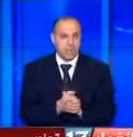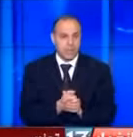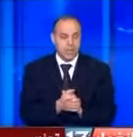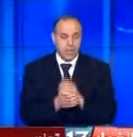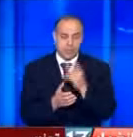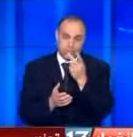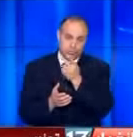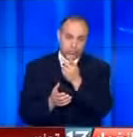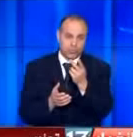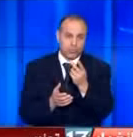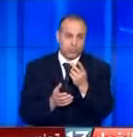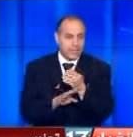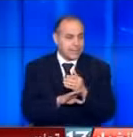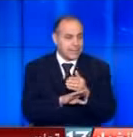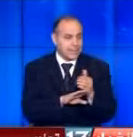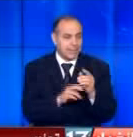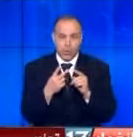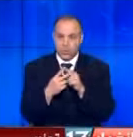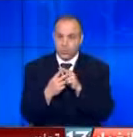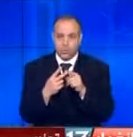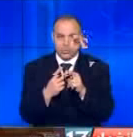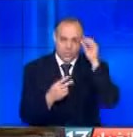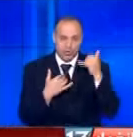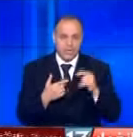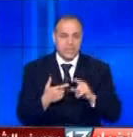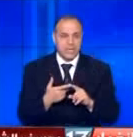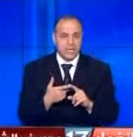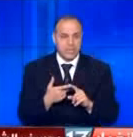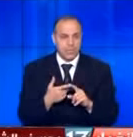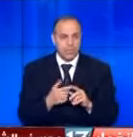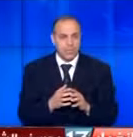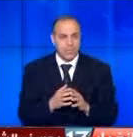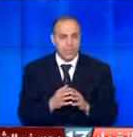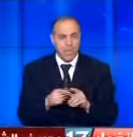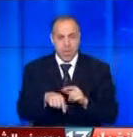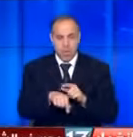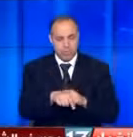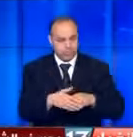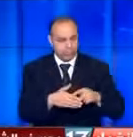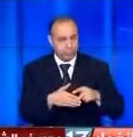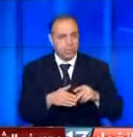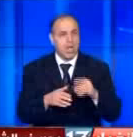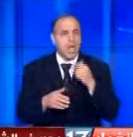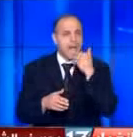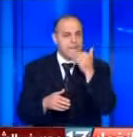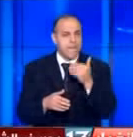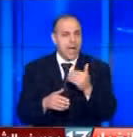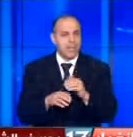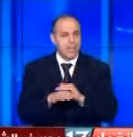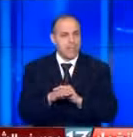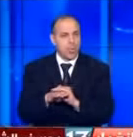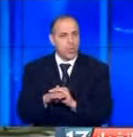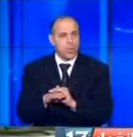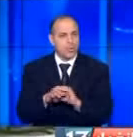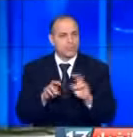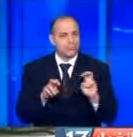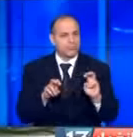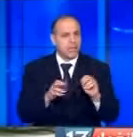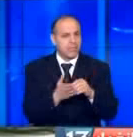الجانبين التونسي الجزائري في أقرب الأوقات مباحثتهم المتعلقة بتفعيل اتفاق تجاري